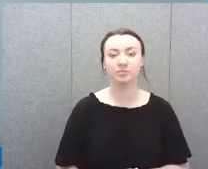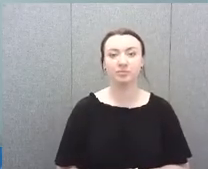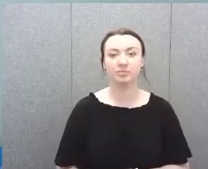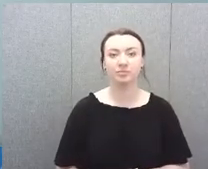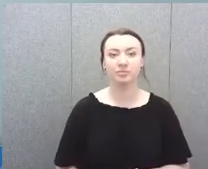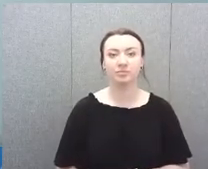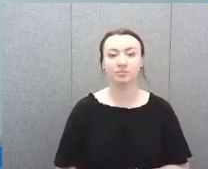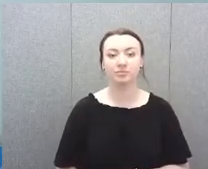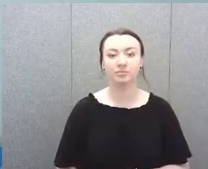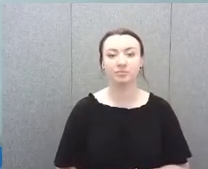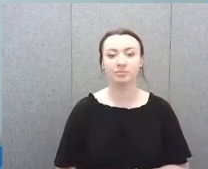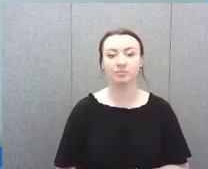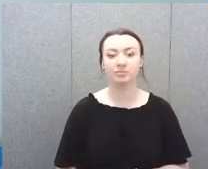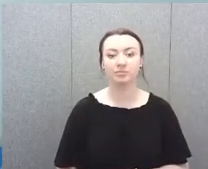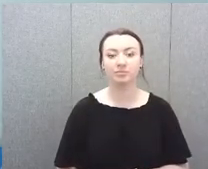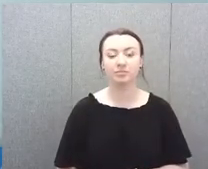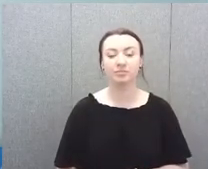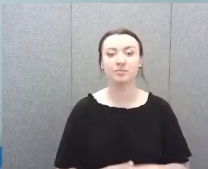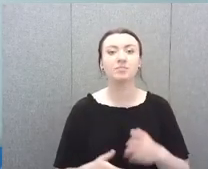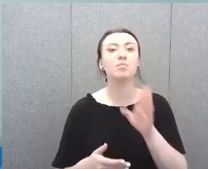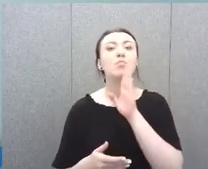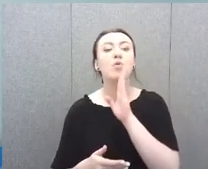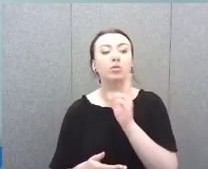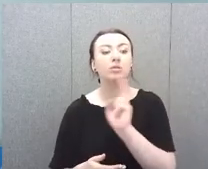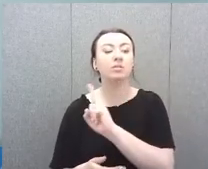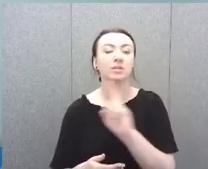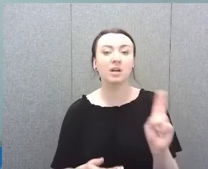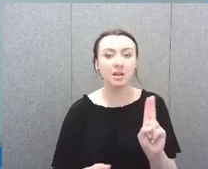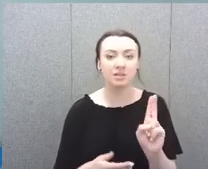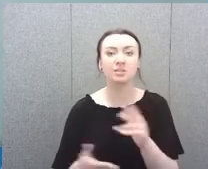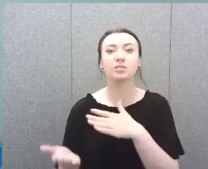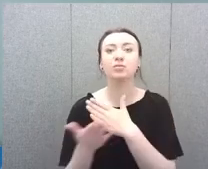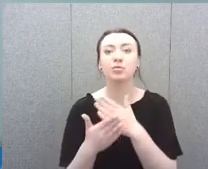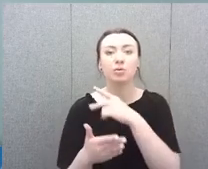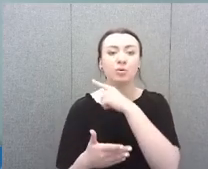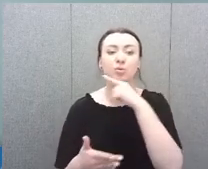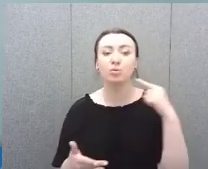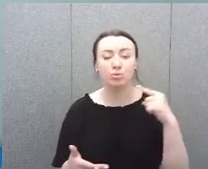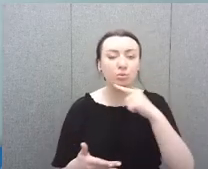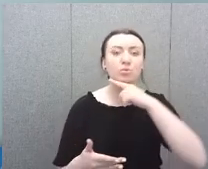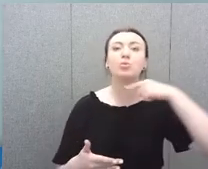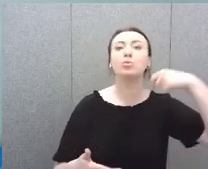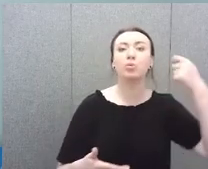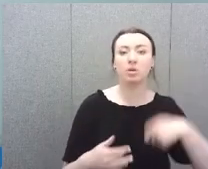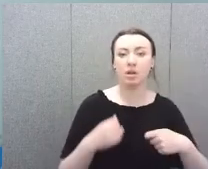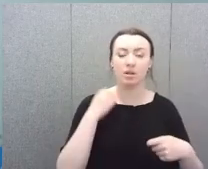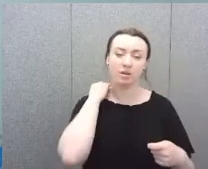которые являются ветеранами русско-украинской войны. Наталья